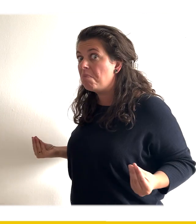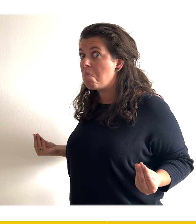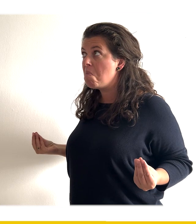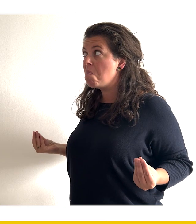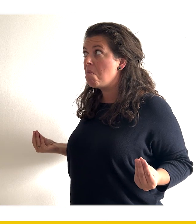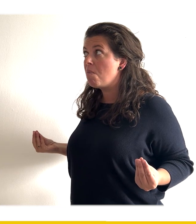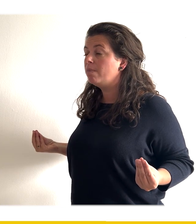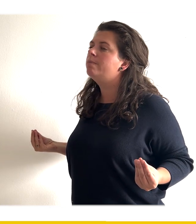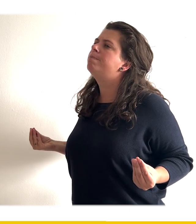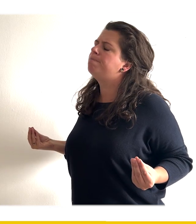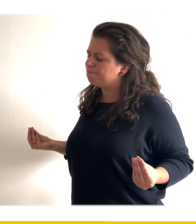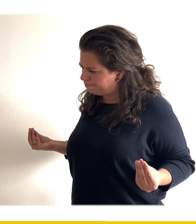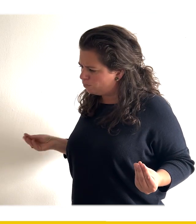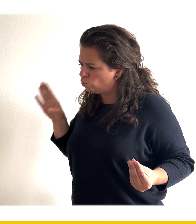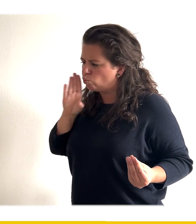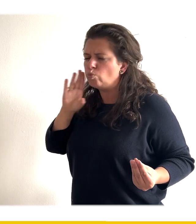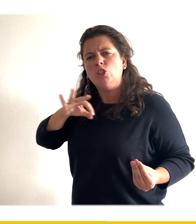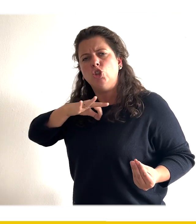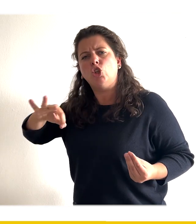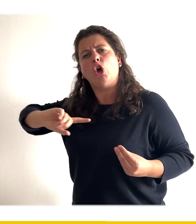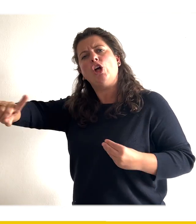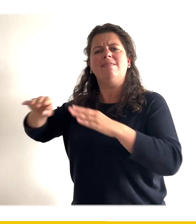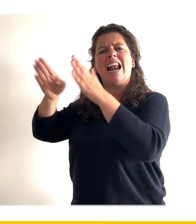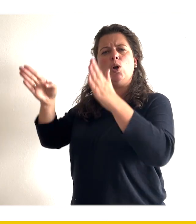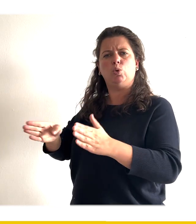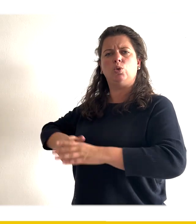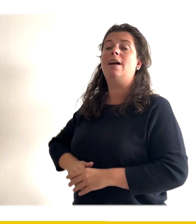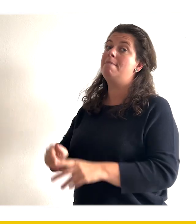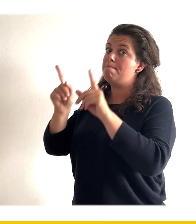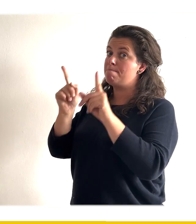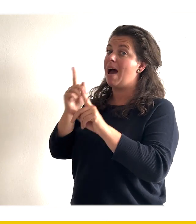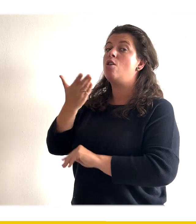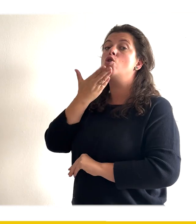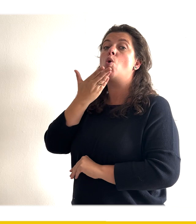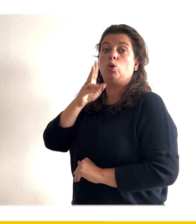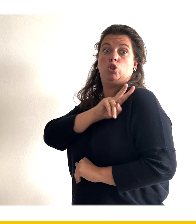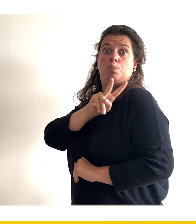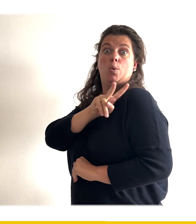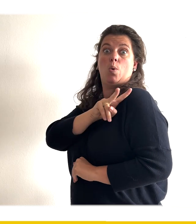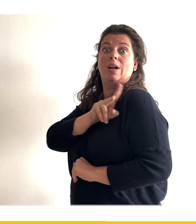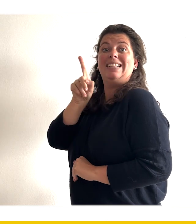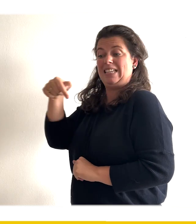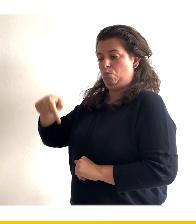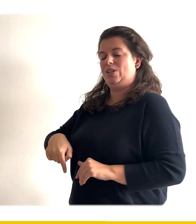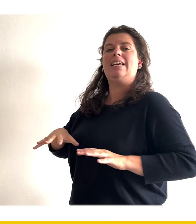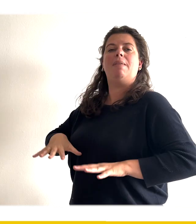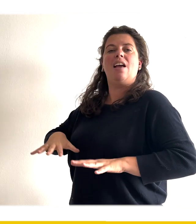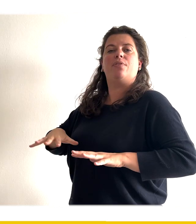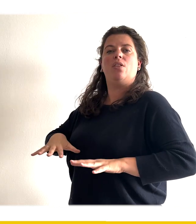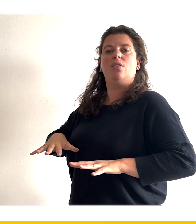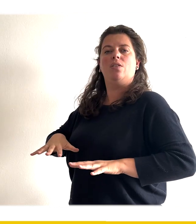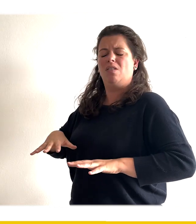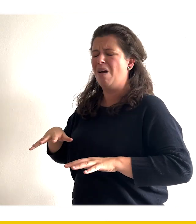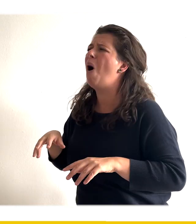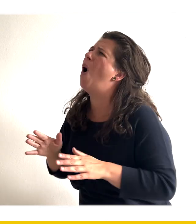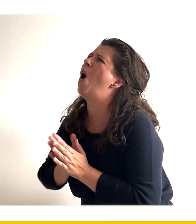Dan zegt hij, ga terug naar huis. Maar jullie jongste broertje, die moet hier blijven.